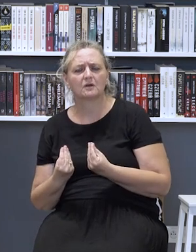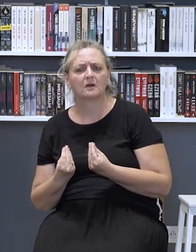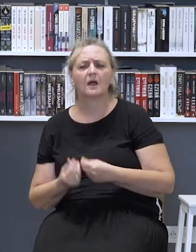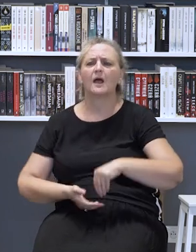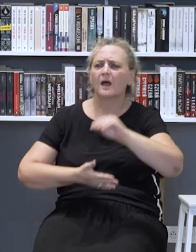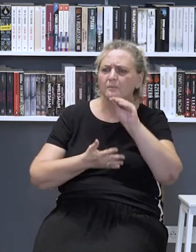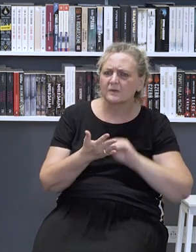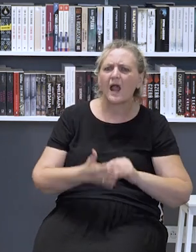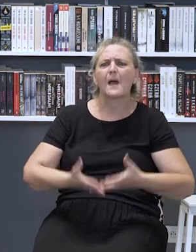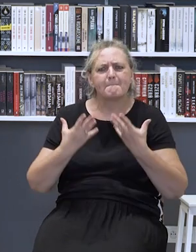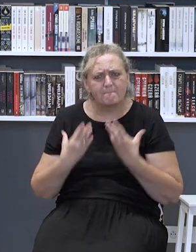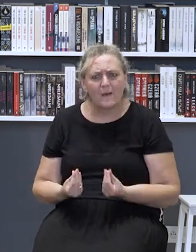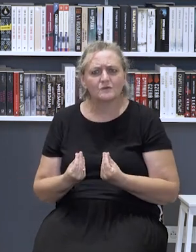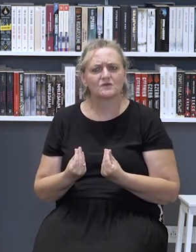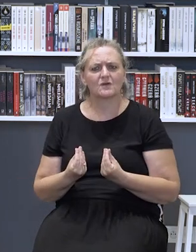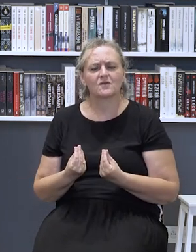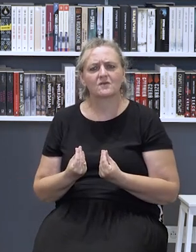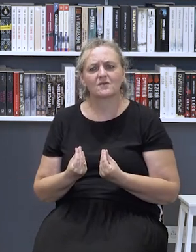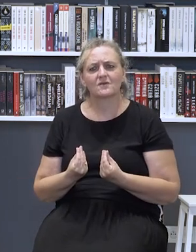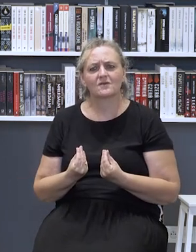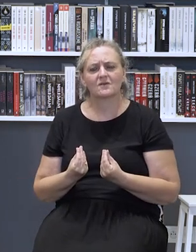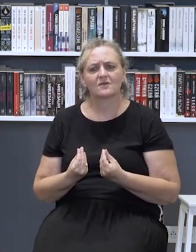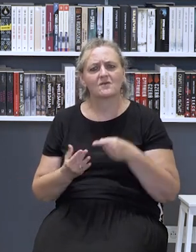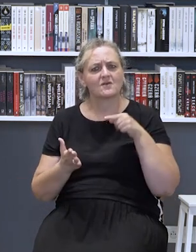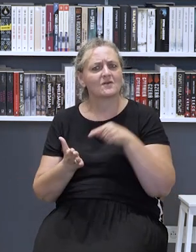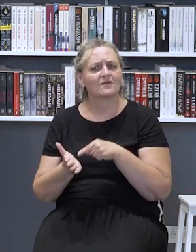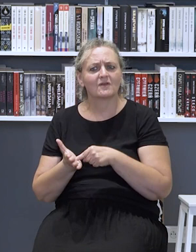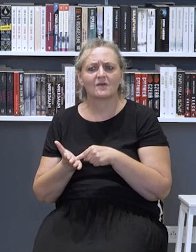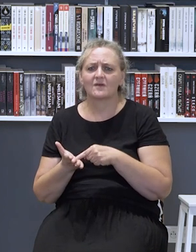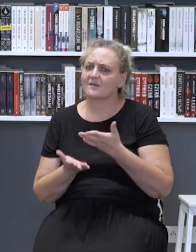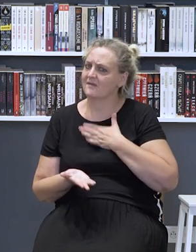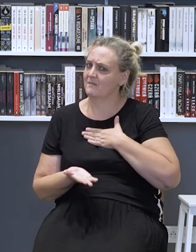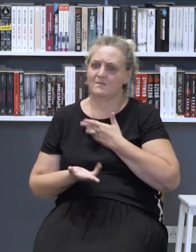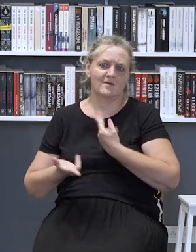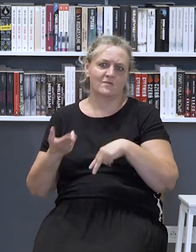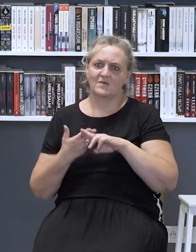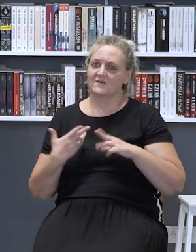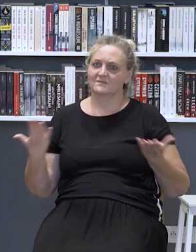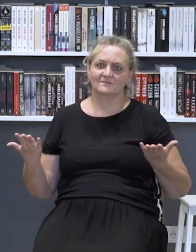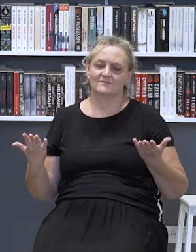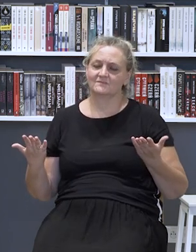piszemy, ale po co? Na to pytanie nie mam odpowiedzi.